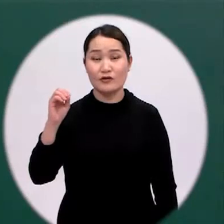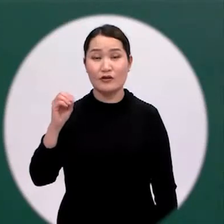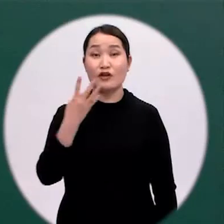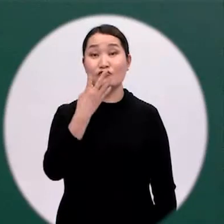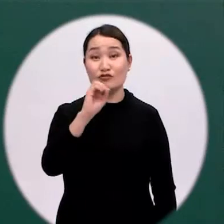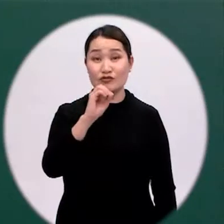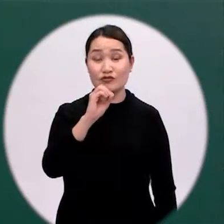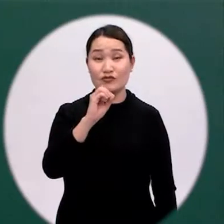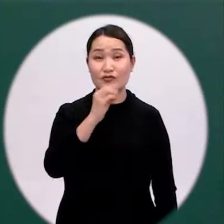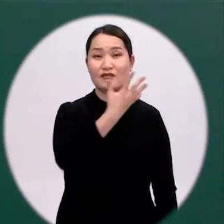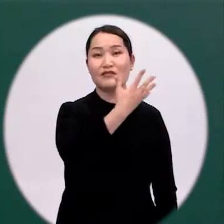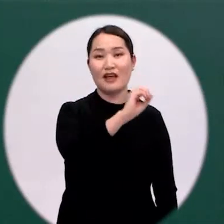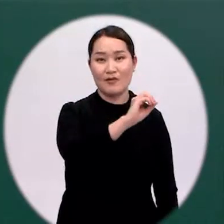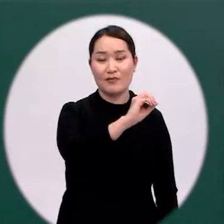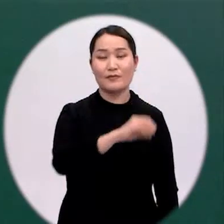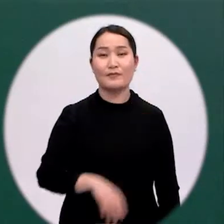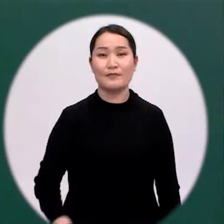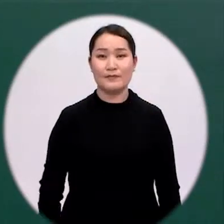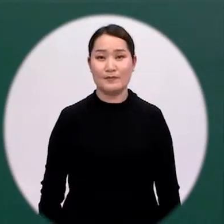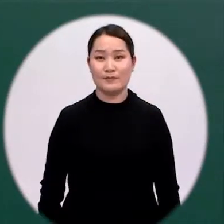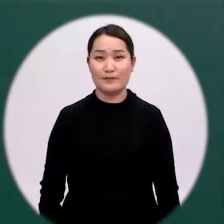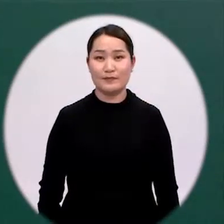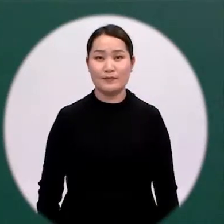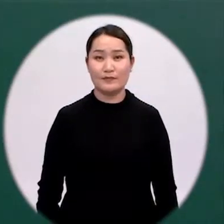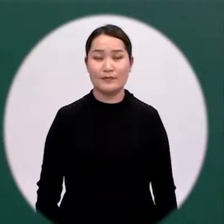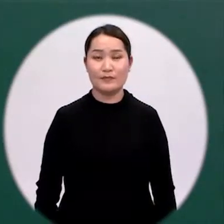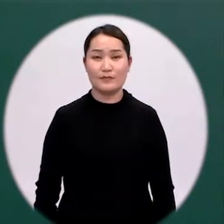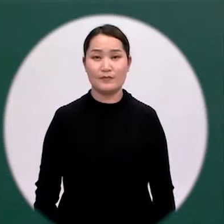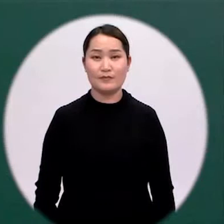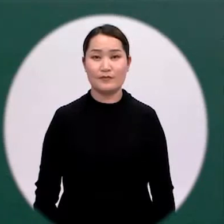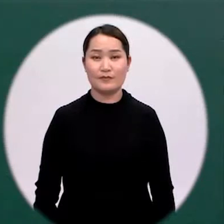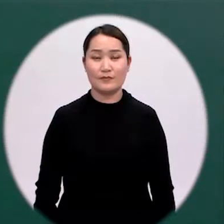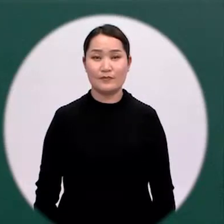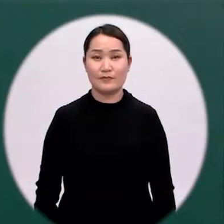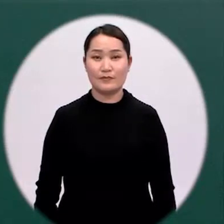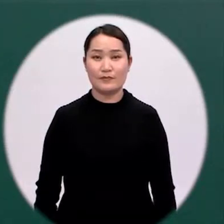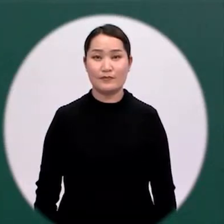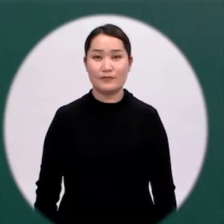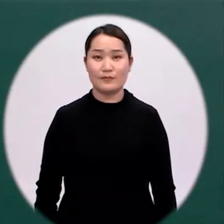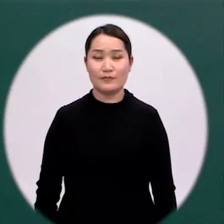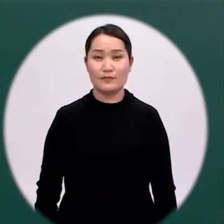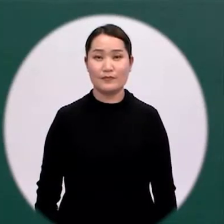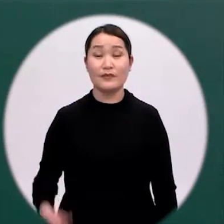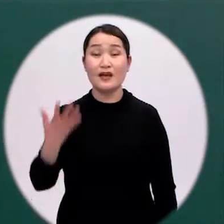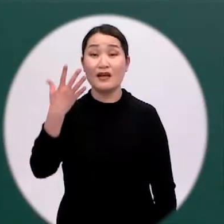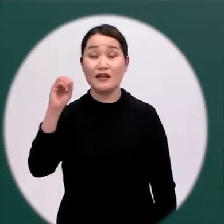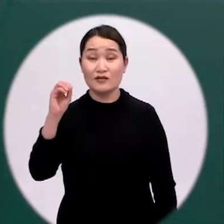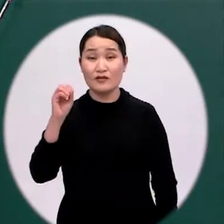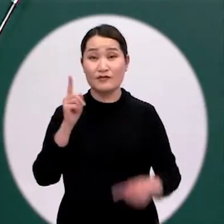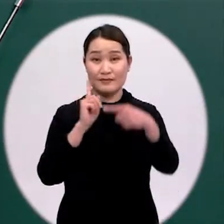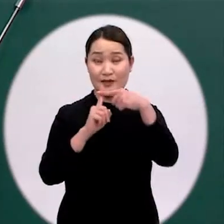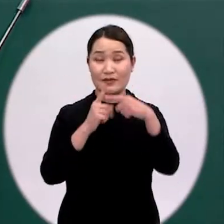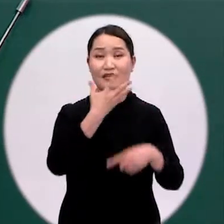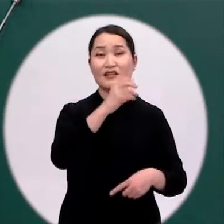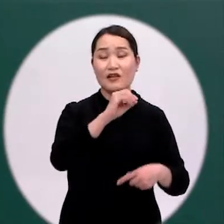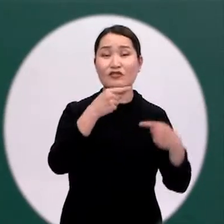20, 40, 50. За энэ бол 50 төгрөг. За 50 төгрөг дээр 50